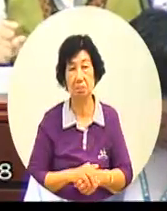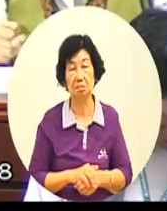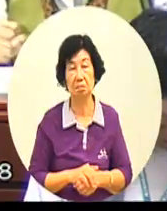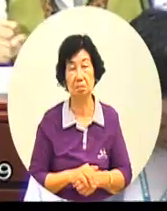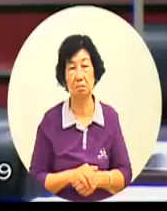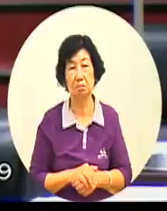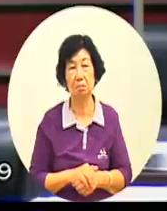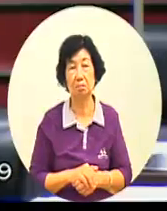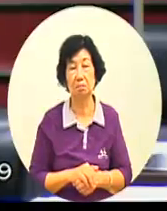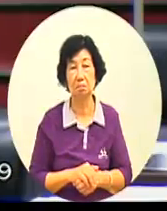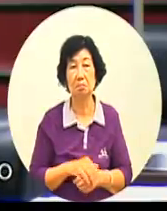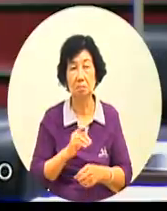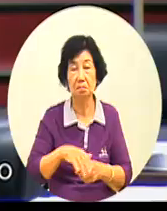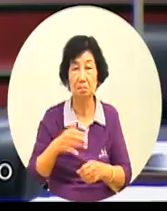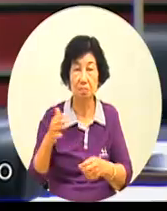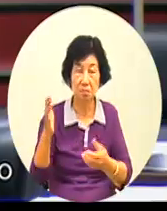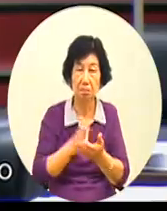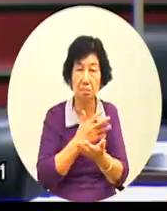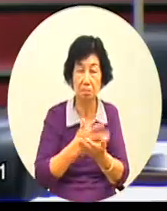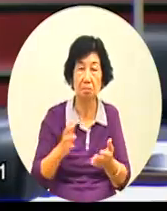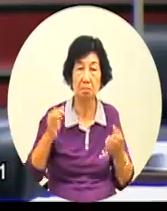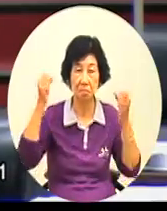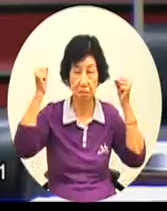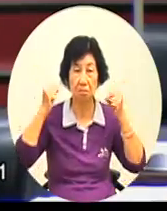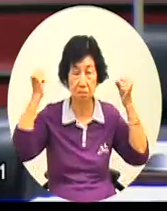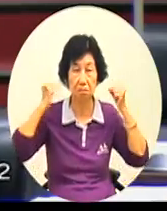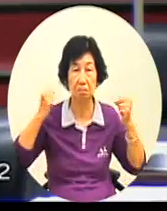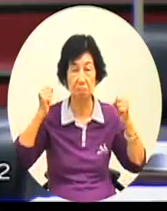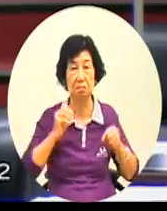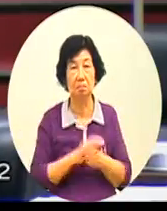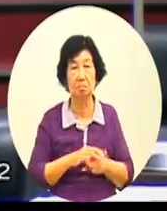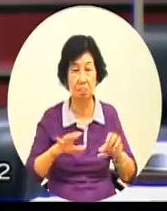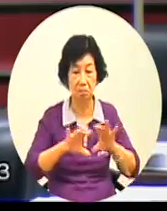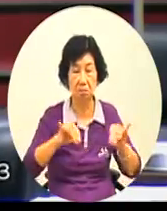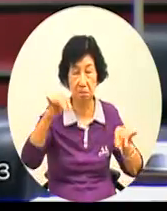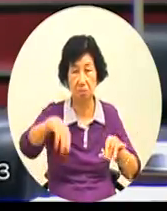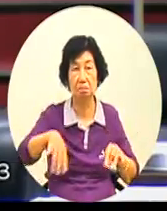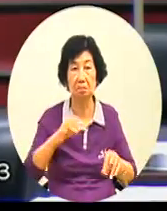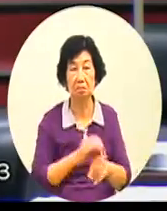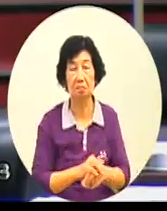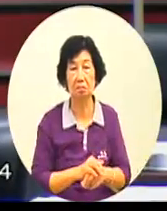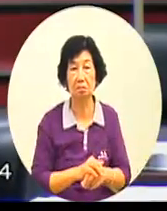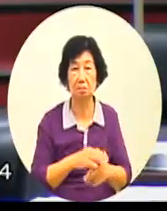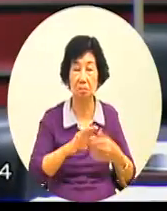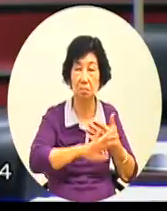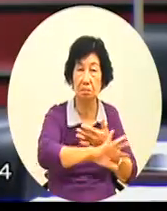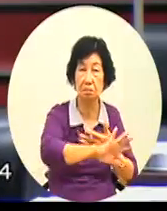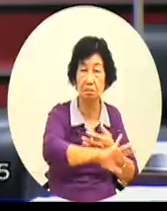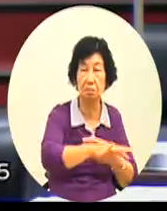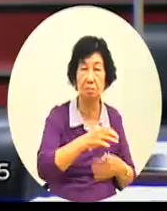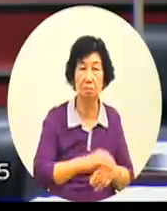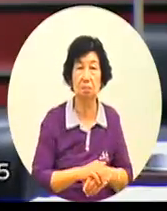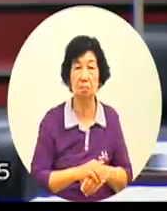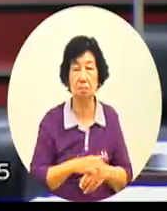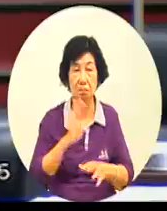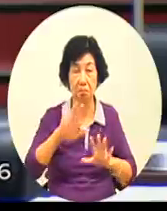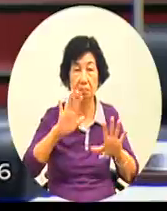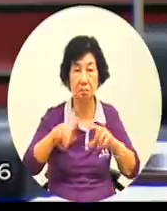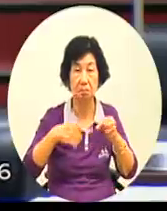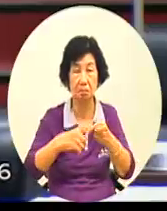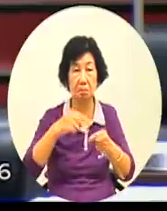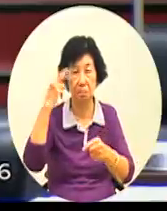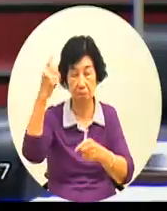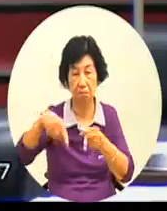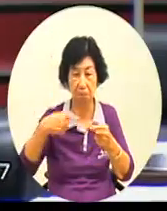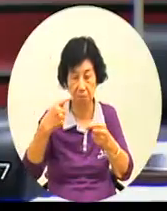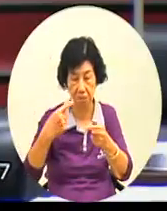有休闲运动的地方。好，我想这个主委你要责无旁贷，还有另外。今年度、明年度就有那